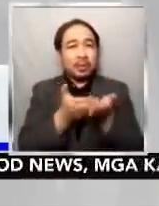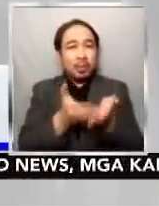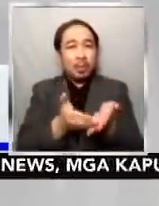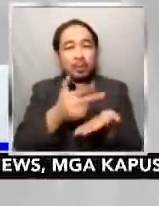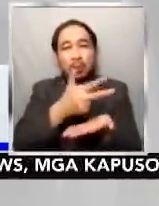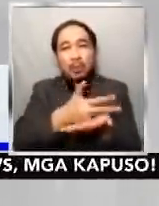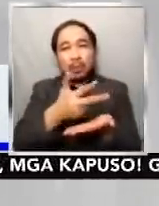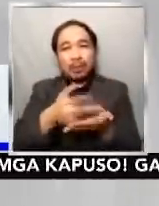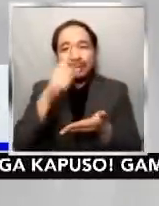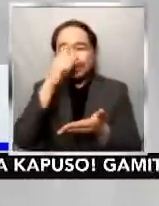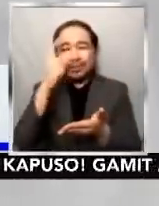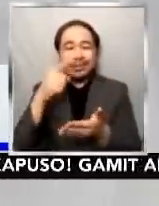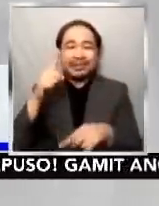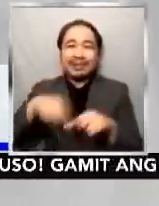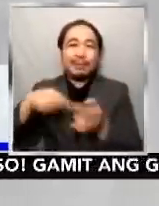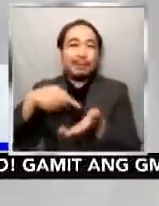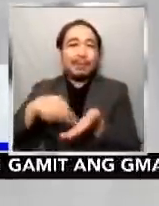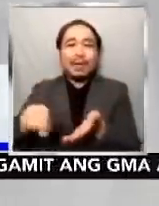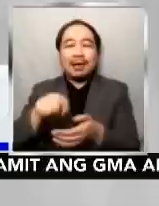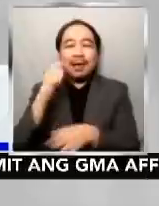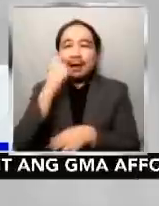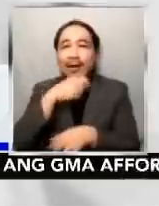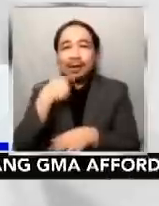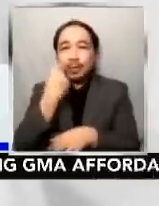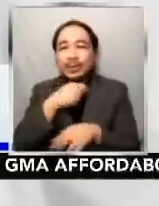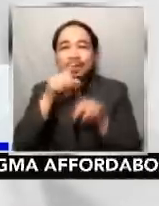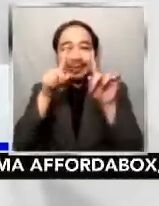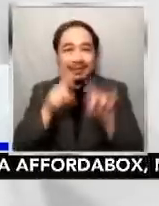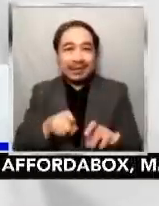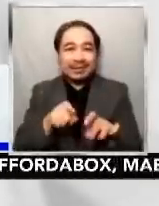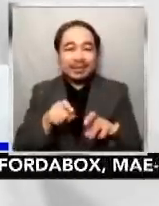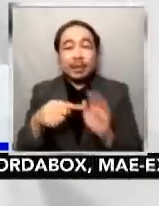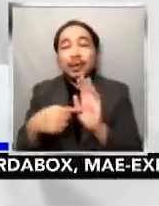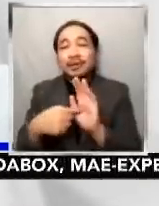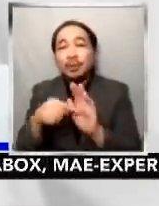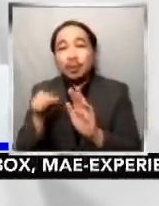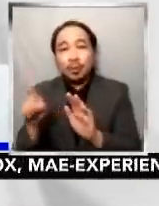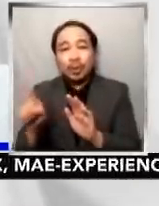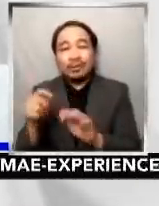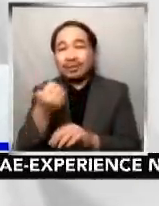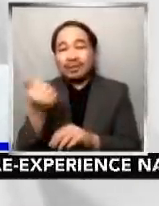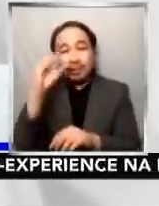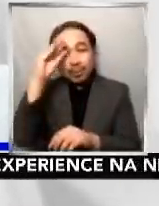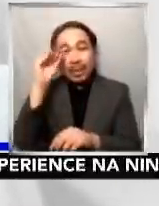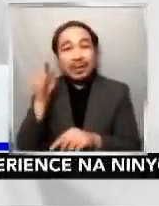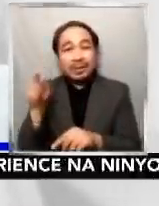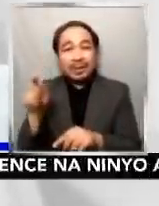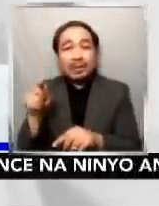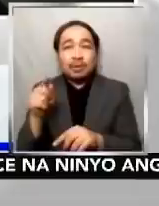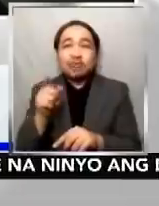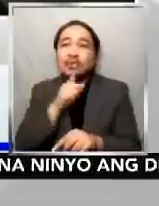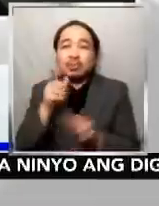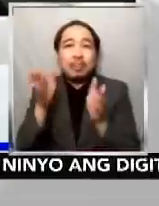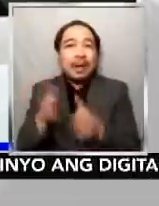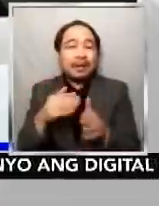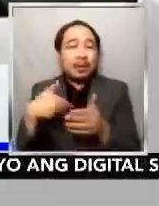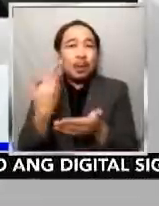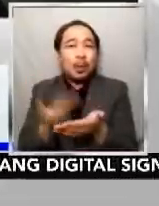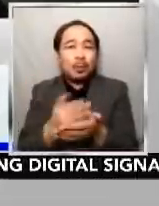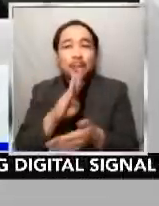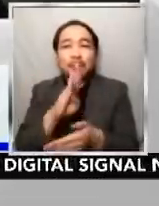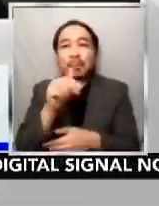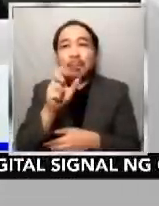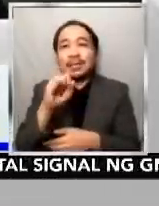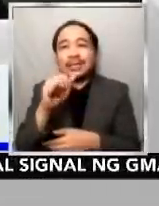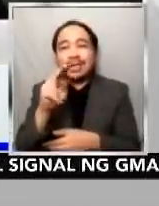Asa Jahuran at kanyang asawa na pauwi na sana ng Basilan kung saan naghihintay ang apat na anak. Nagtitiis ang mag-asawa sa North Port dahil